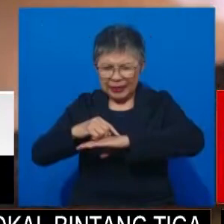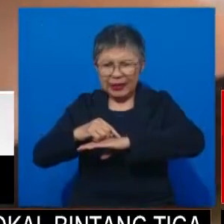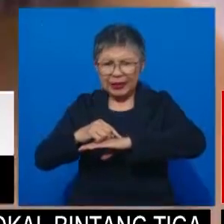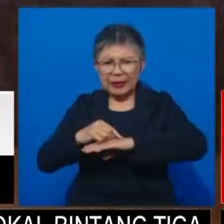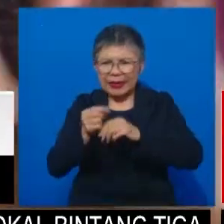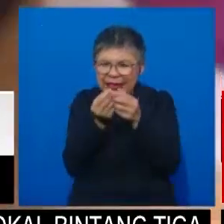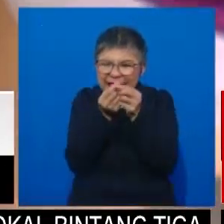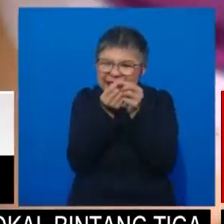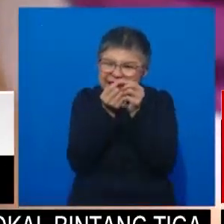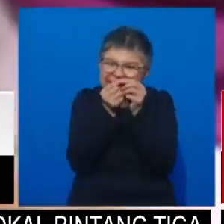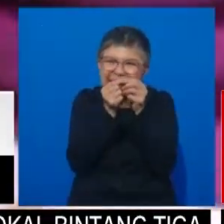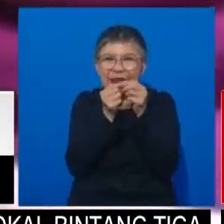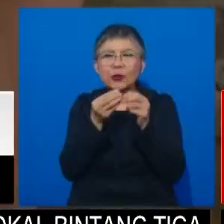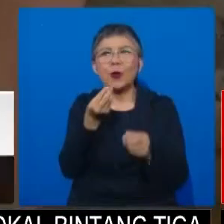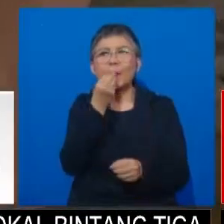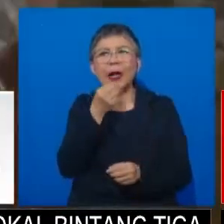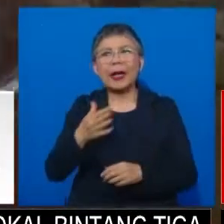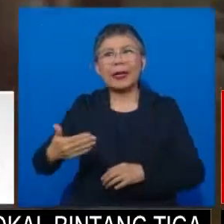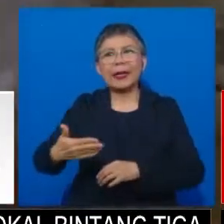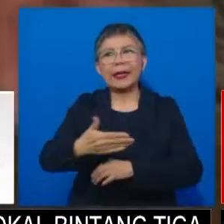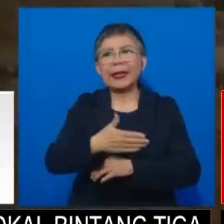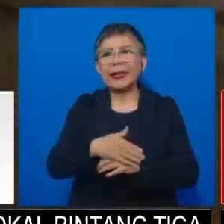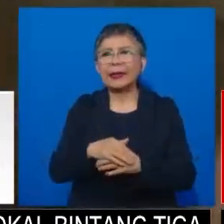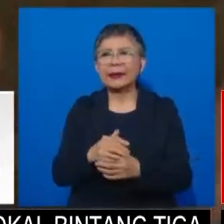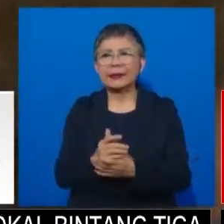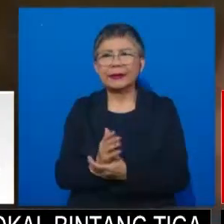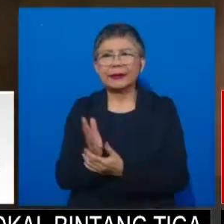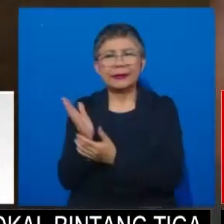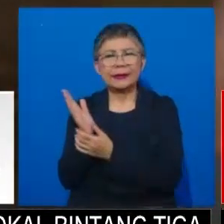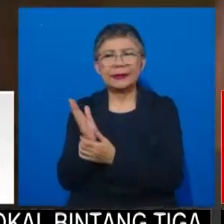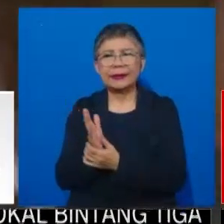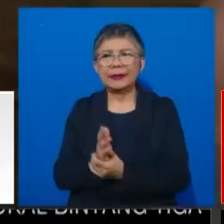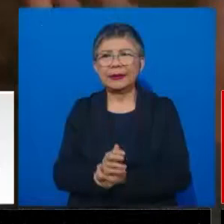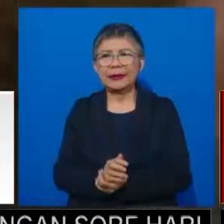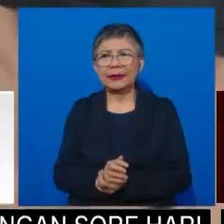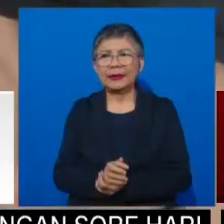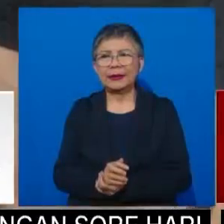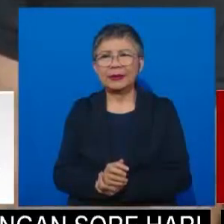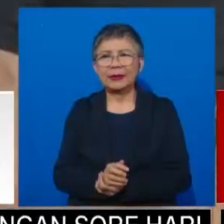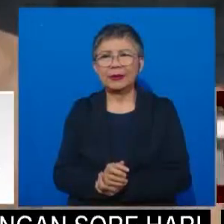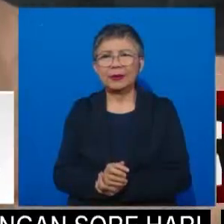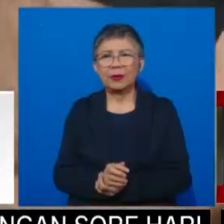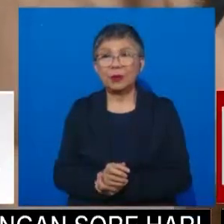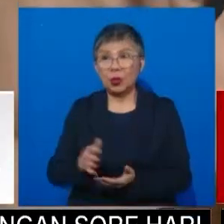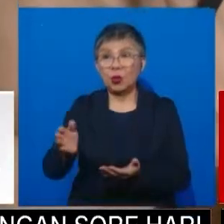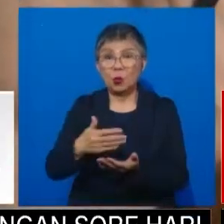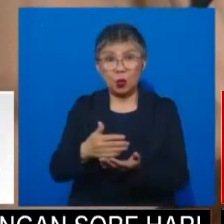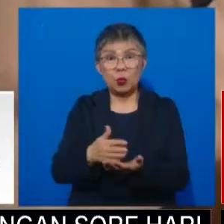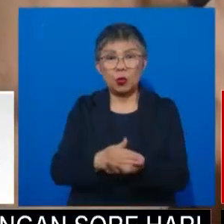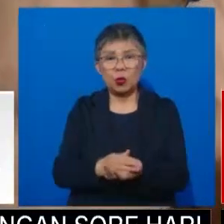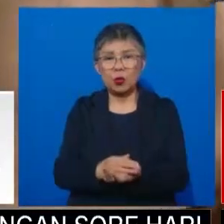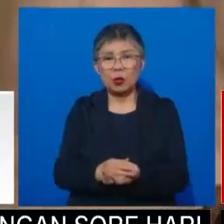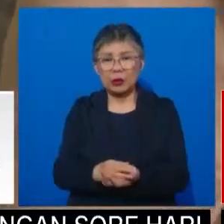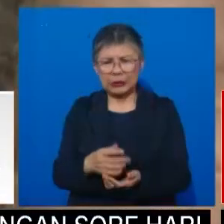cacing kecil-kecil gitu buat pakan ikan anak-anakan yang kecil-kecil gitu. Jadi mas mengumpulkan